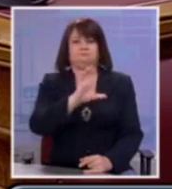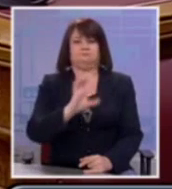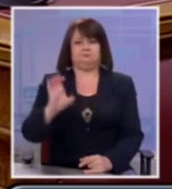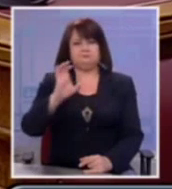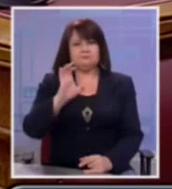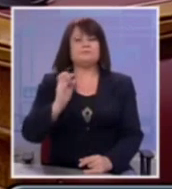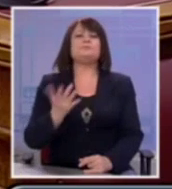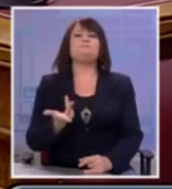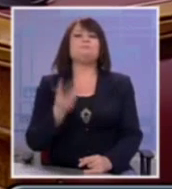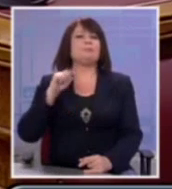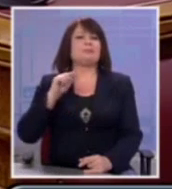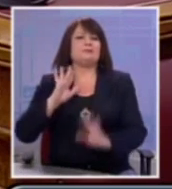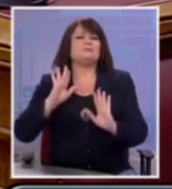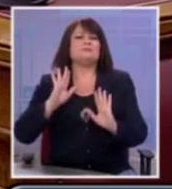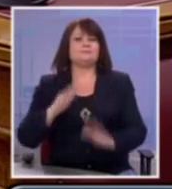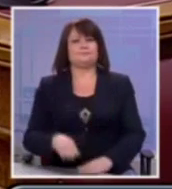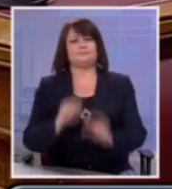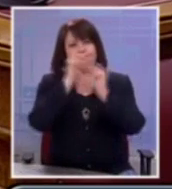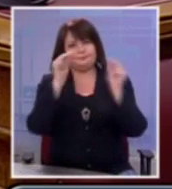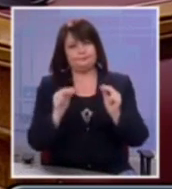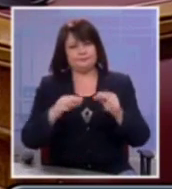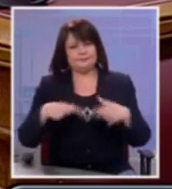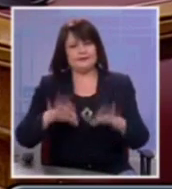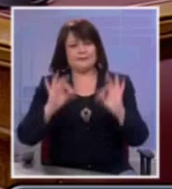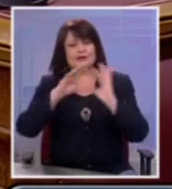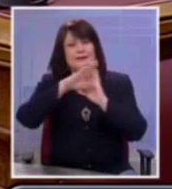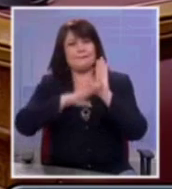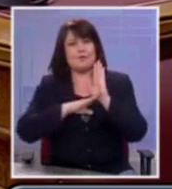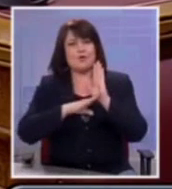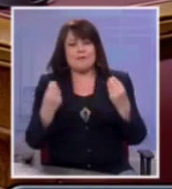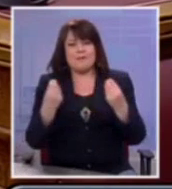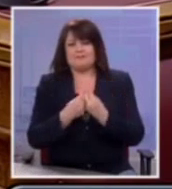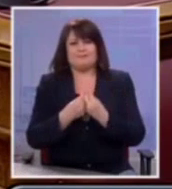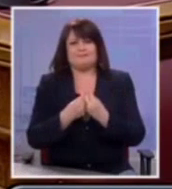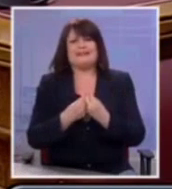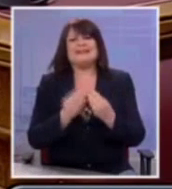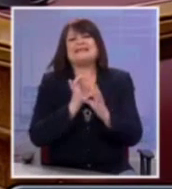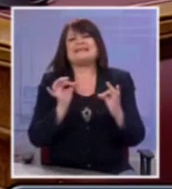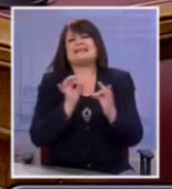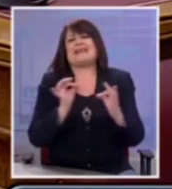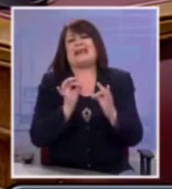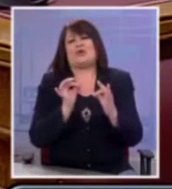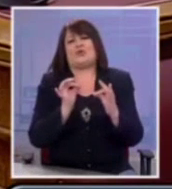με αποτέλεσμα το πρόγραμμα εξ αρχής να είναι εθνισυγενές και να οδηγήσει